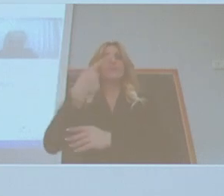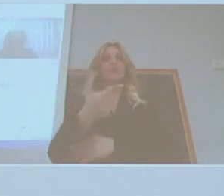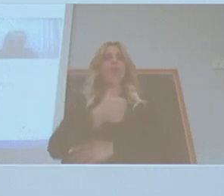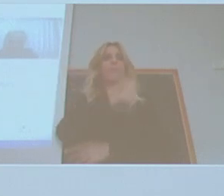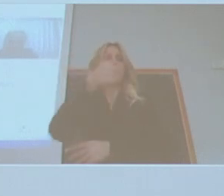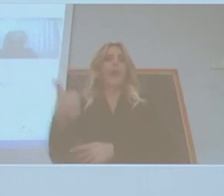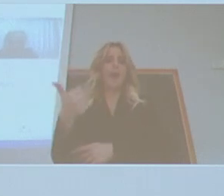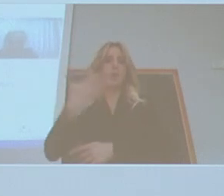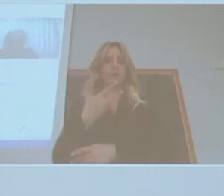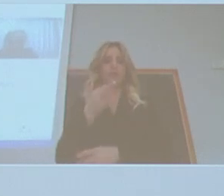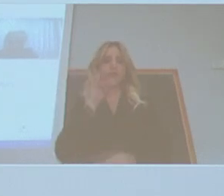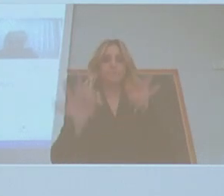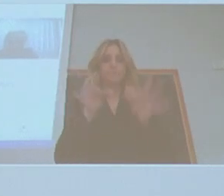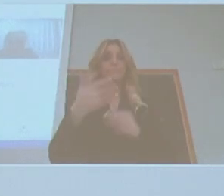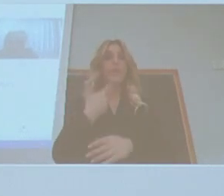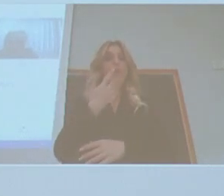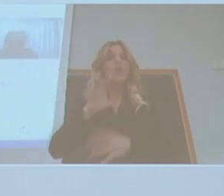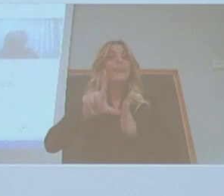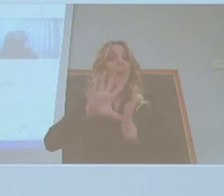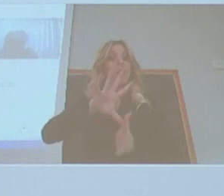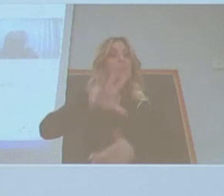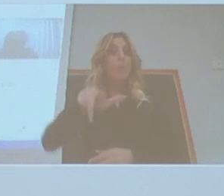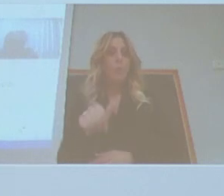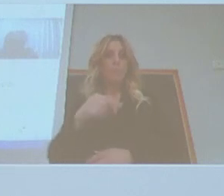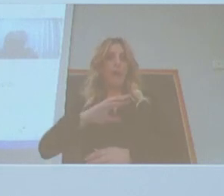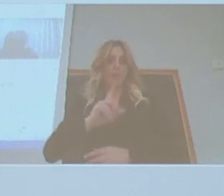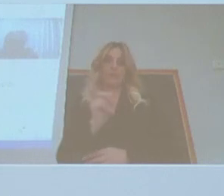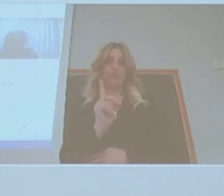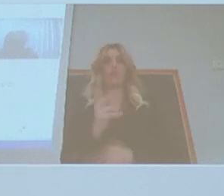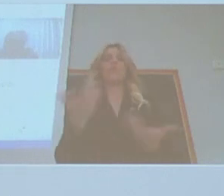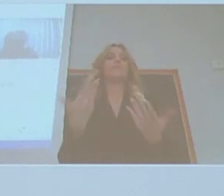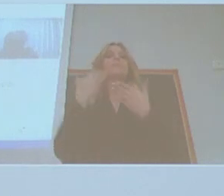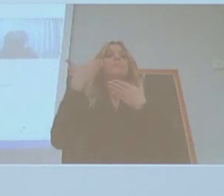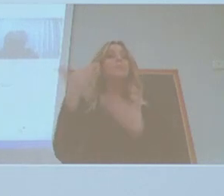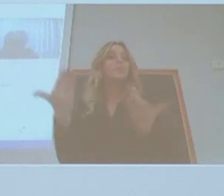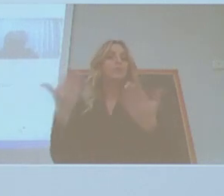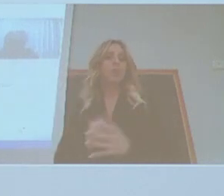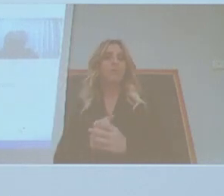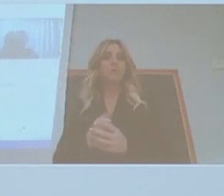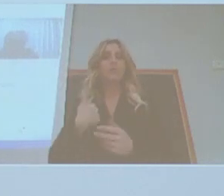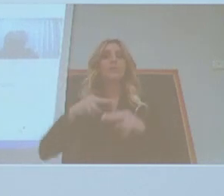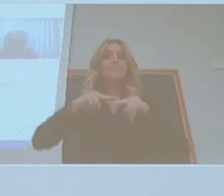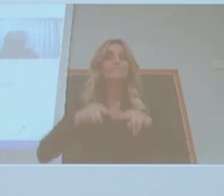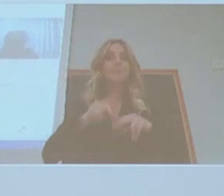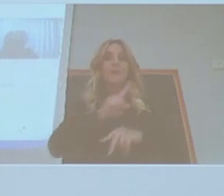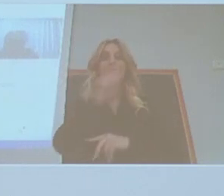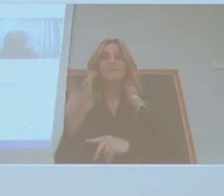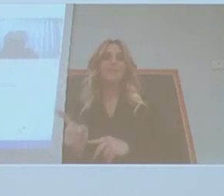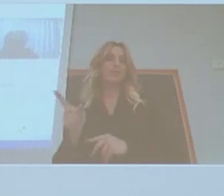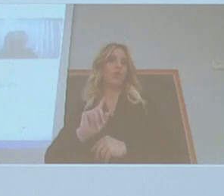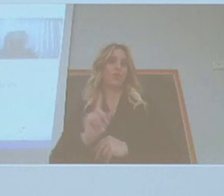dell'anno. Quindi non voglio rubarvi altro tempo, anche perché purtroppo non potrò fermarmi qui con voi, in